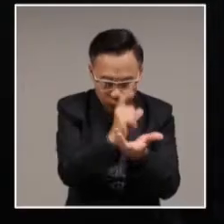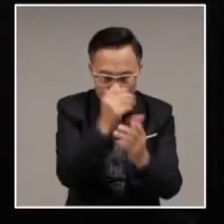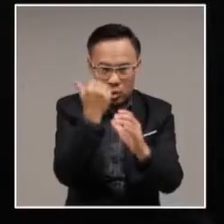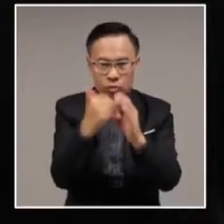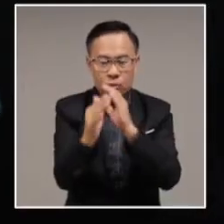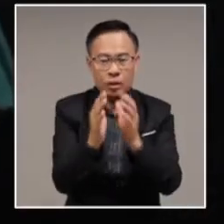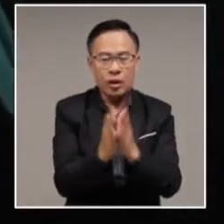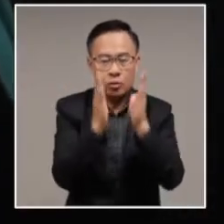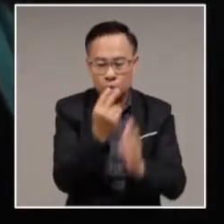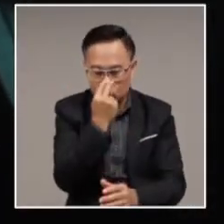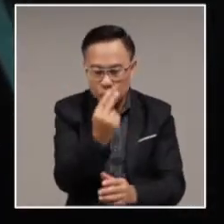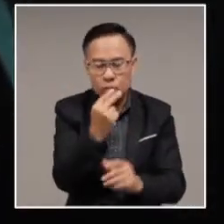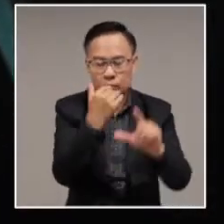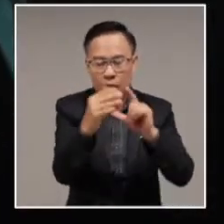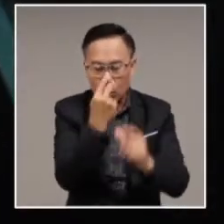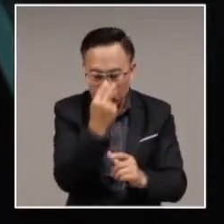พอถึงเวลาเราก็ส่งให้เขาทางไล